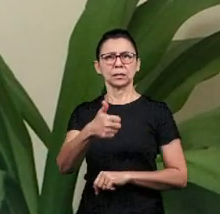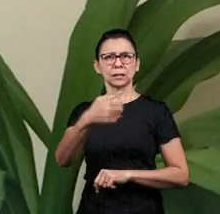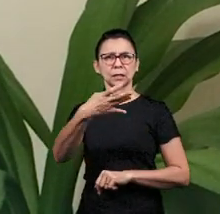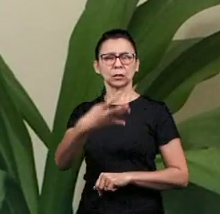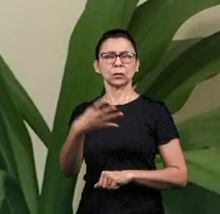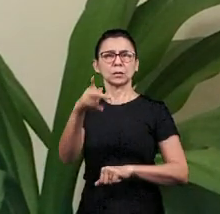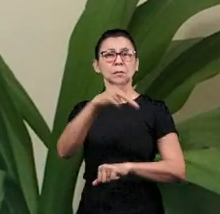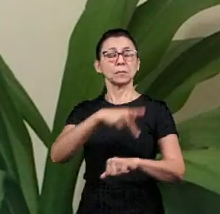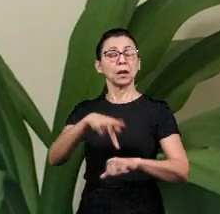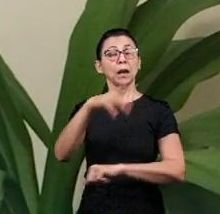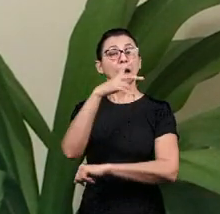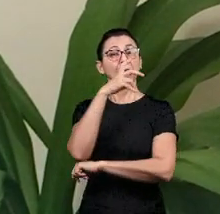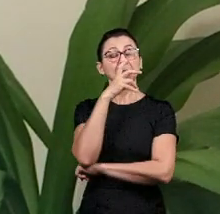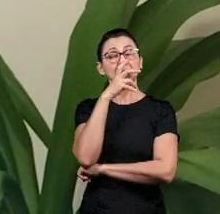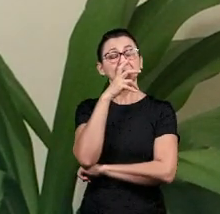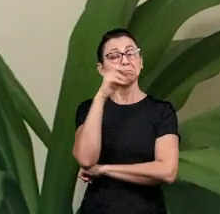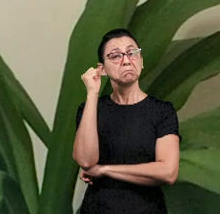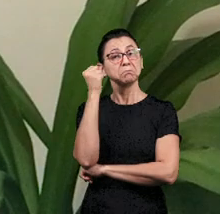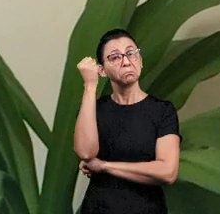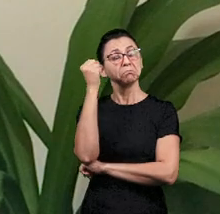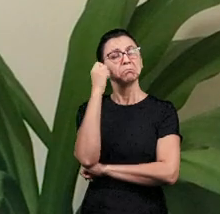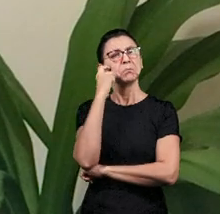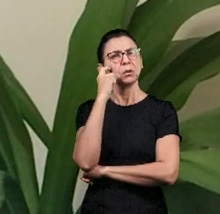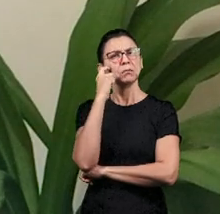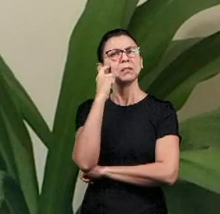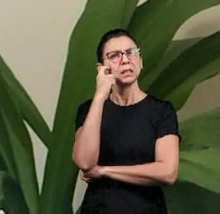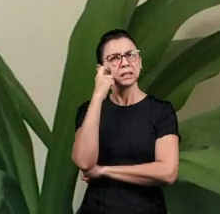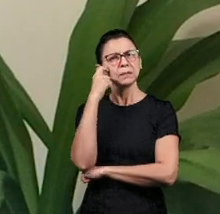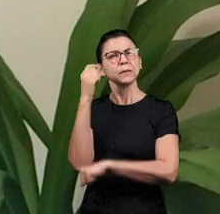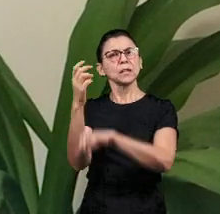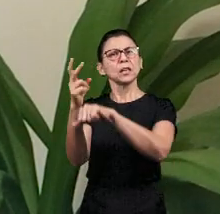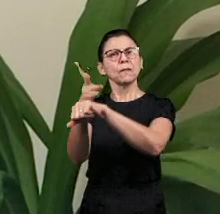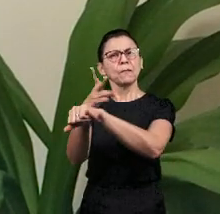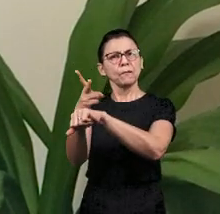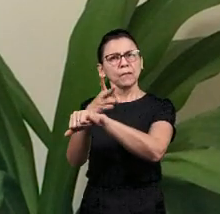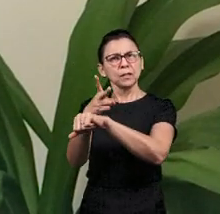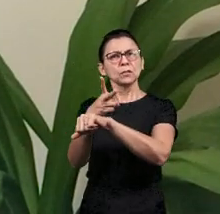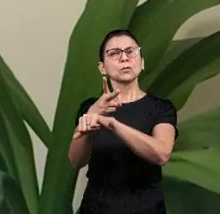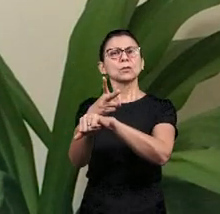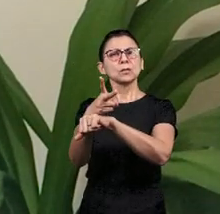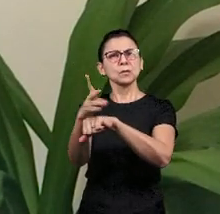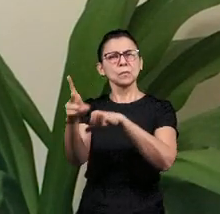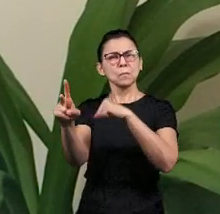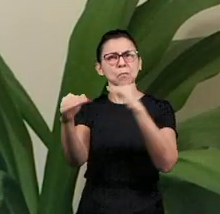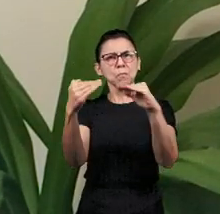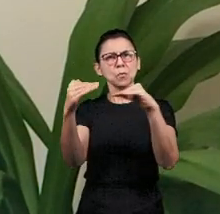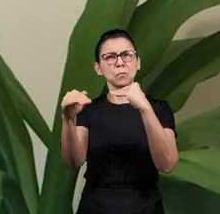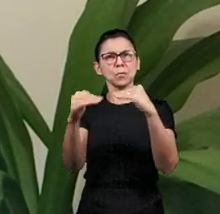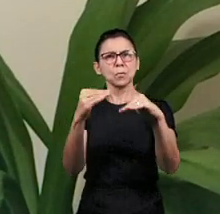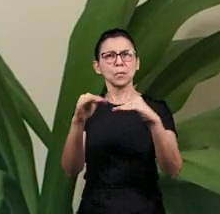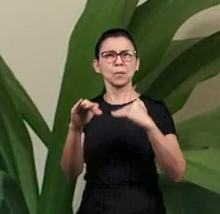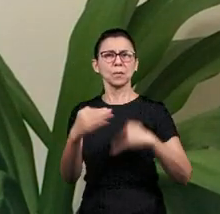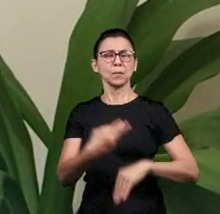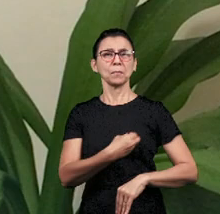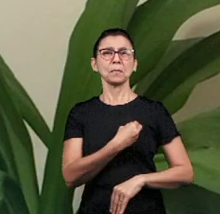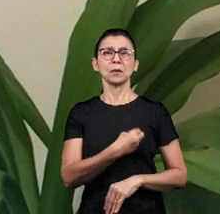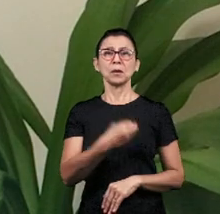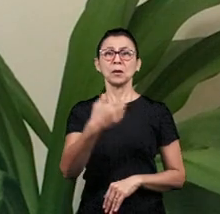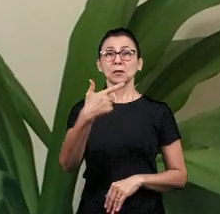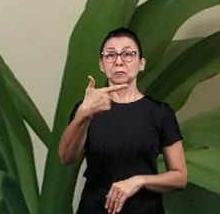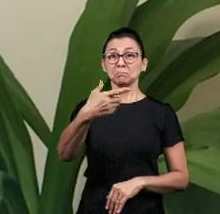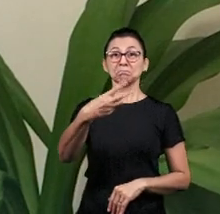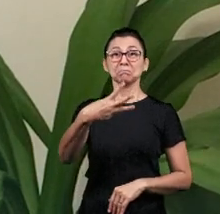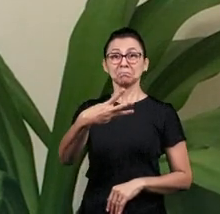nous avons été étonnés avec le nombre de vidéos que les frères et sœurs ont envoyées pour ces participations.